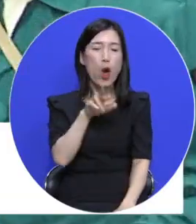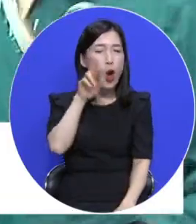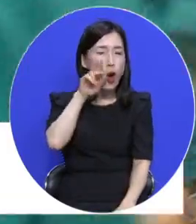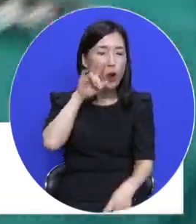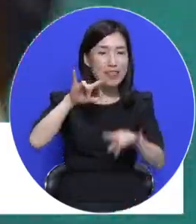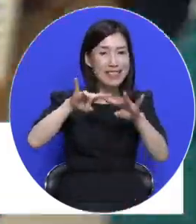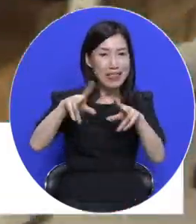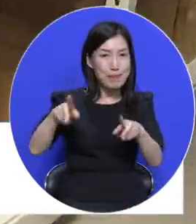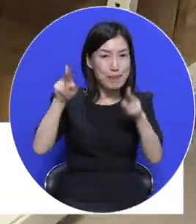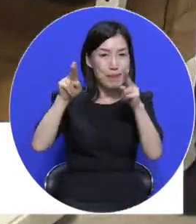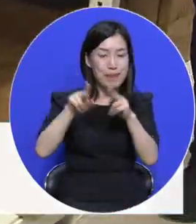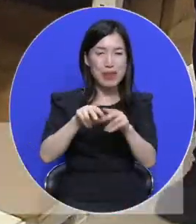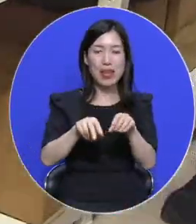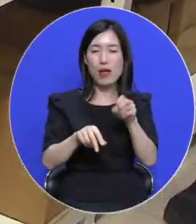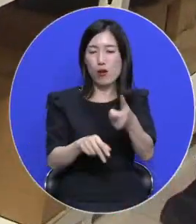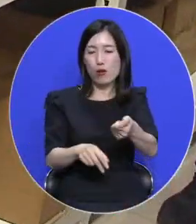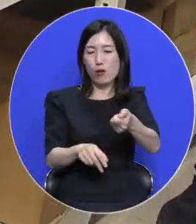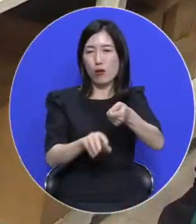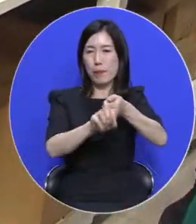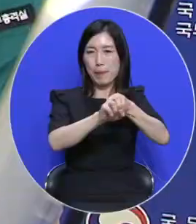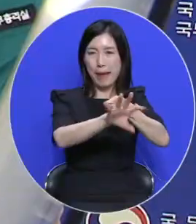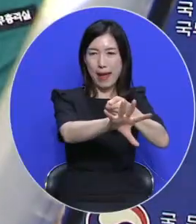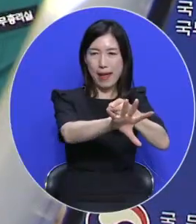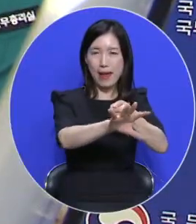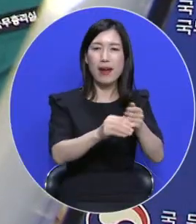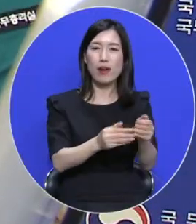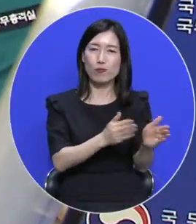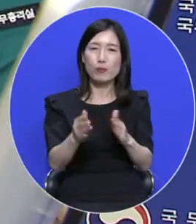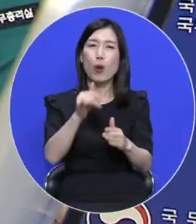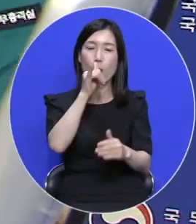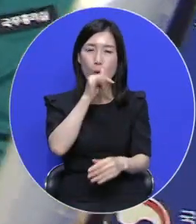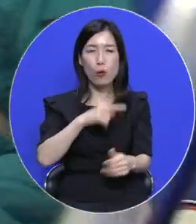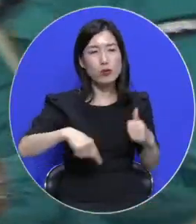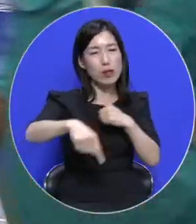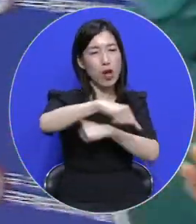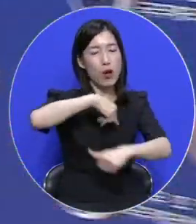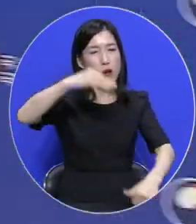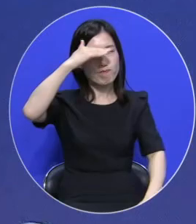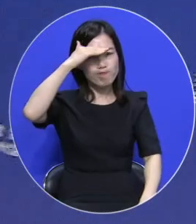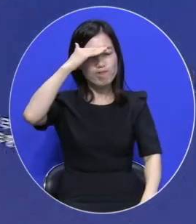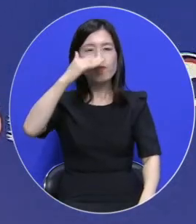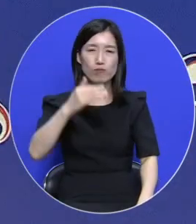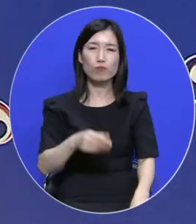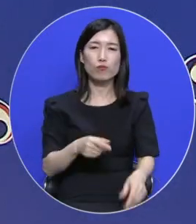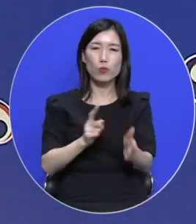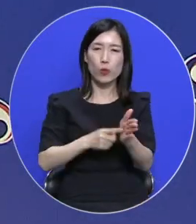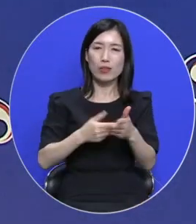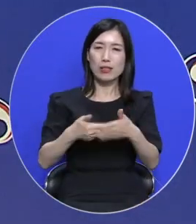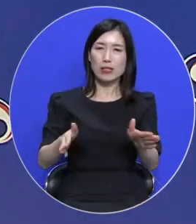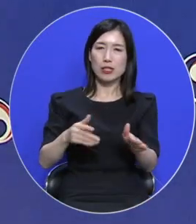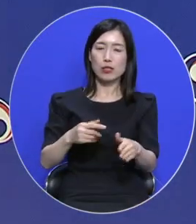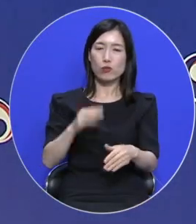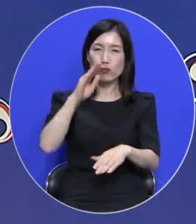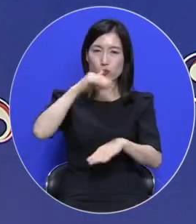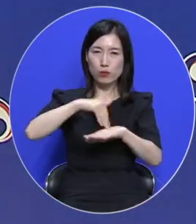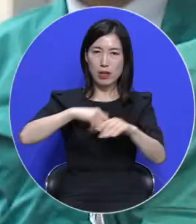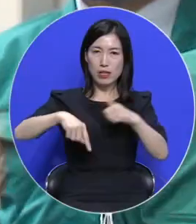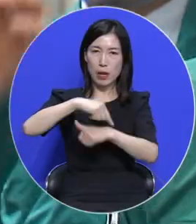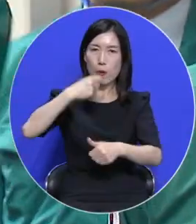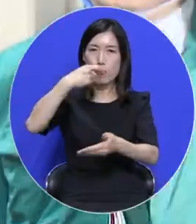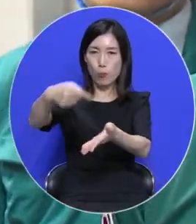랜턴도 보입니다. 한덕수 국무총리는 비상 대피 시설을 둘러보고 총리실 자체 훈련 상황도